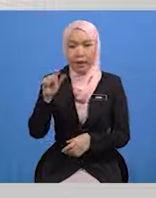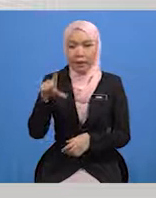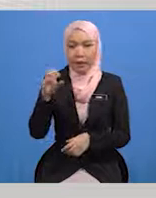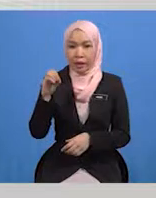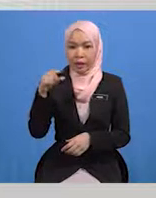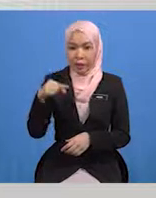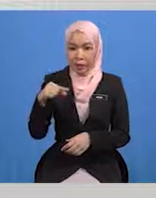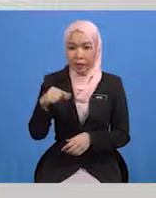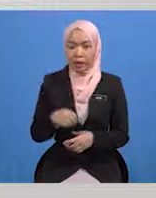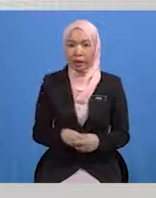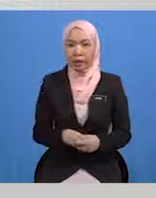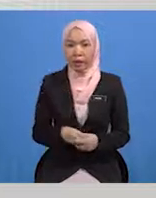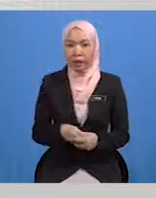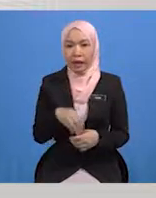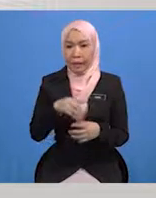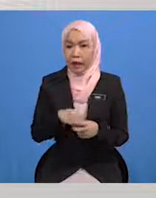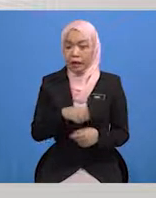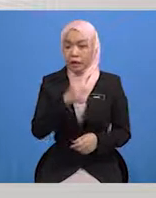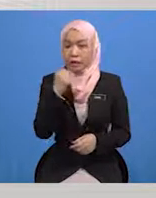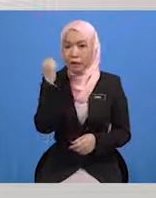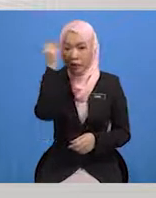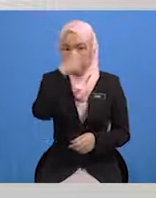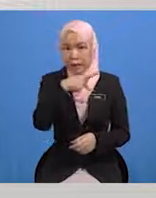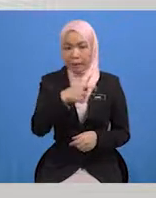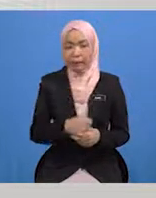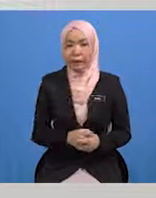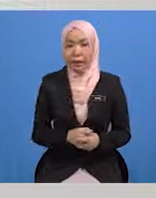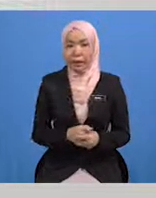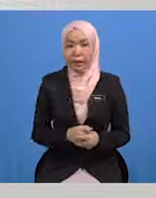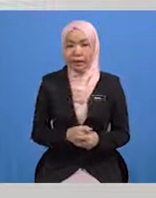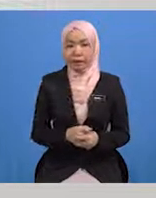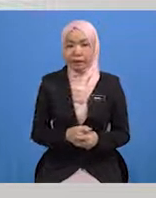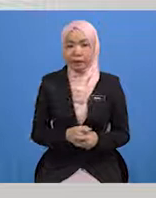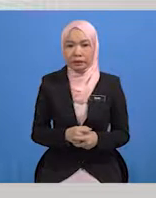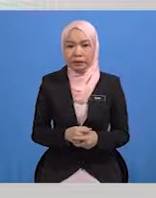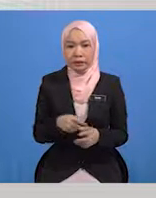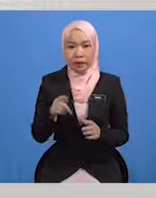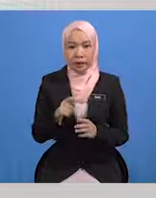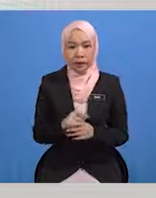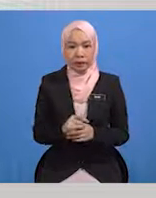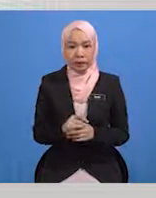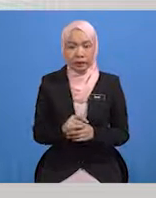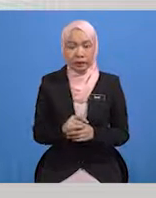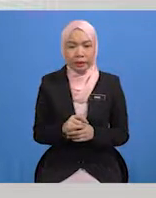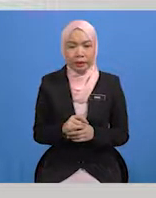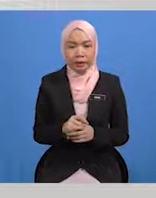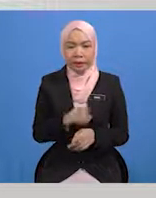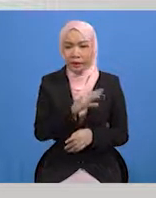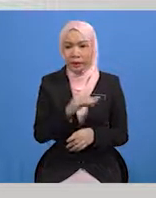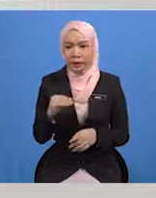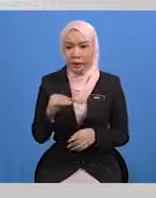sikap, tingkah laku, pemikiran, perasaan yang berbeza dengan karya sastra